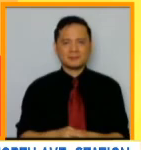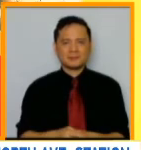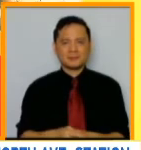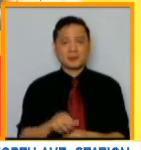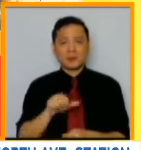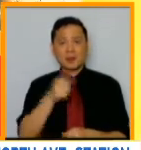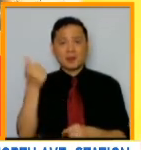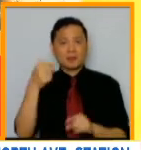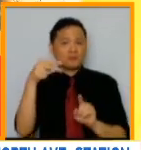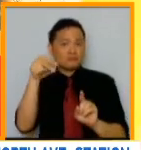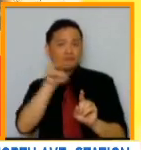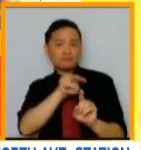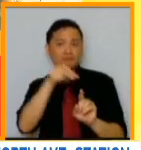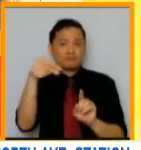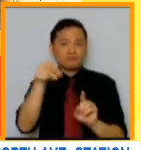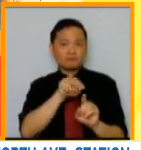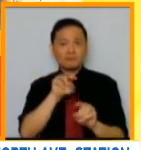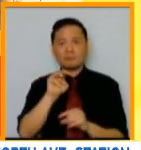dyan, Maris?